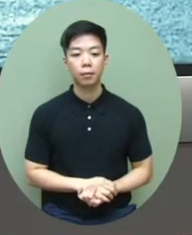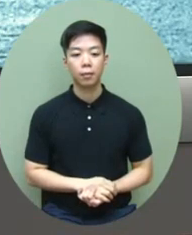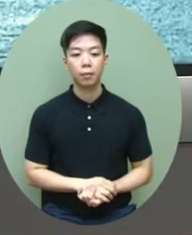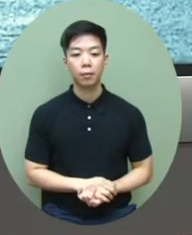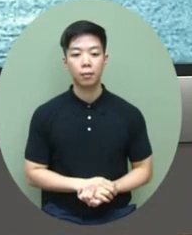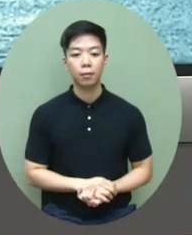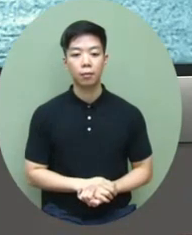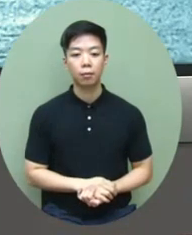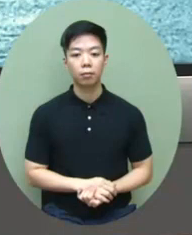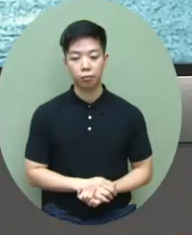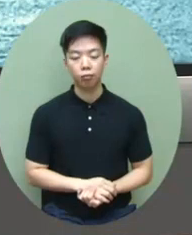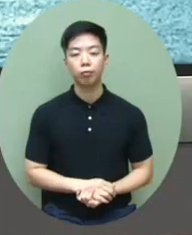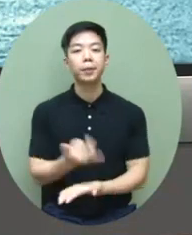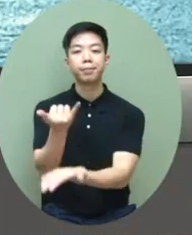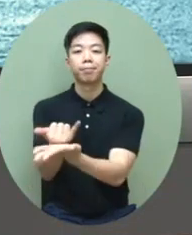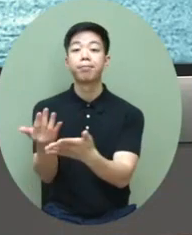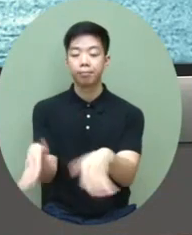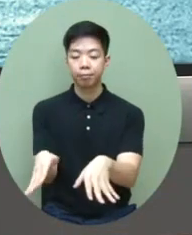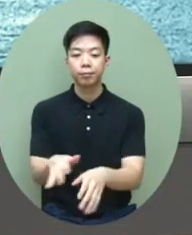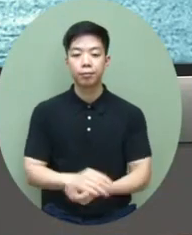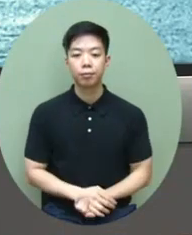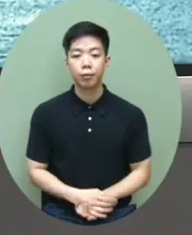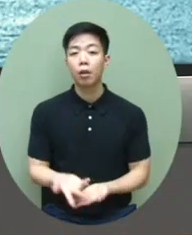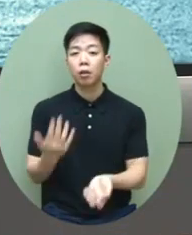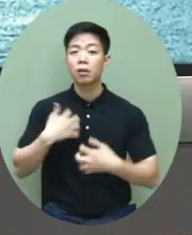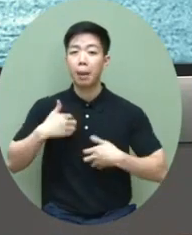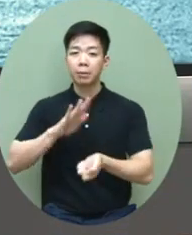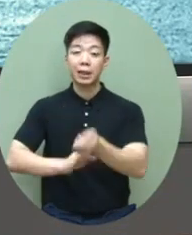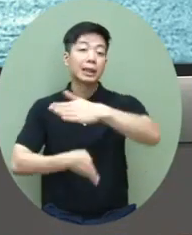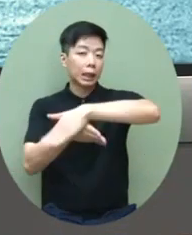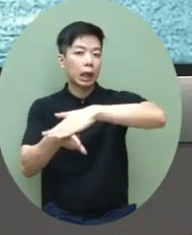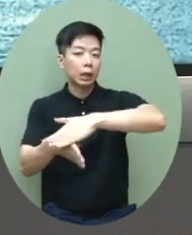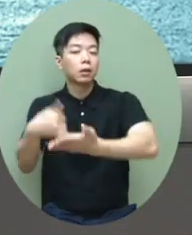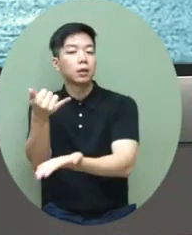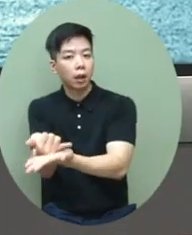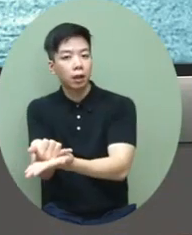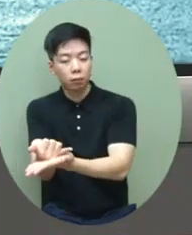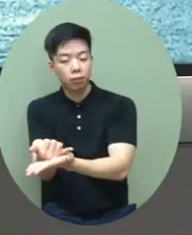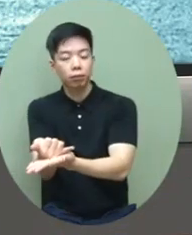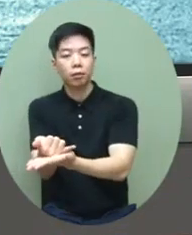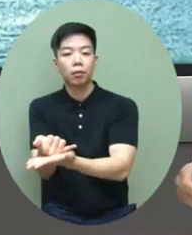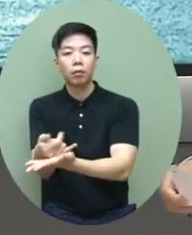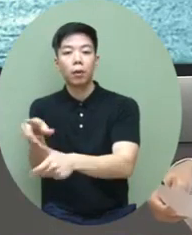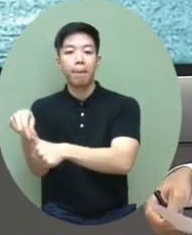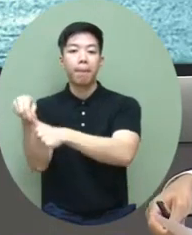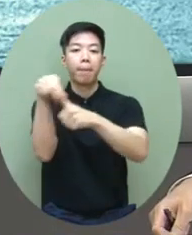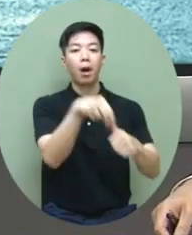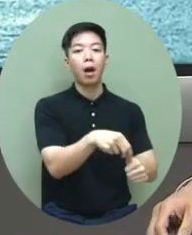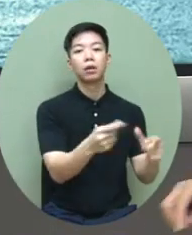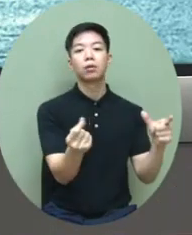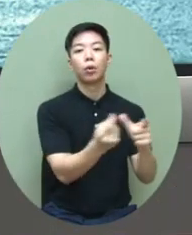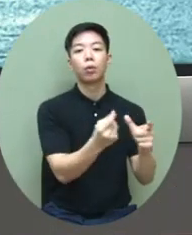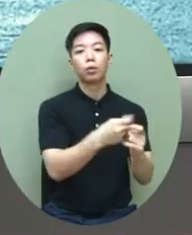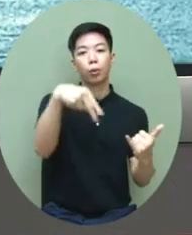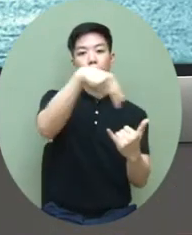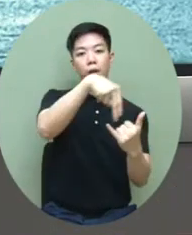係啦，咁就喺急症室過身嘅。咁由於個病人急症室過身啦，都需要送去呢個公眾殮房嚇做一個調